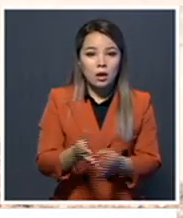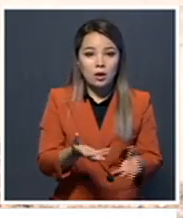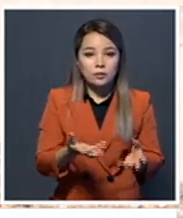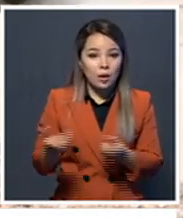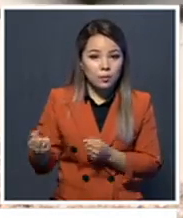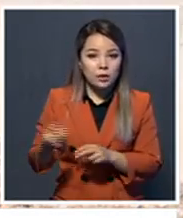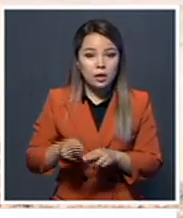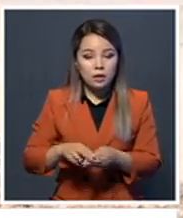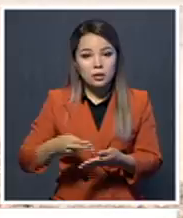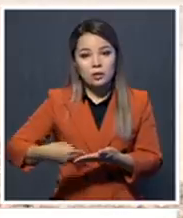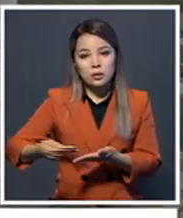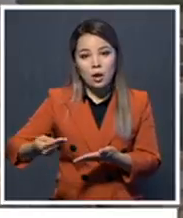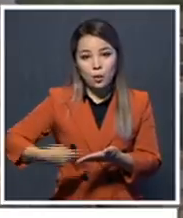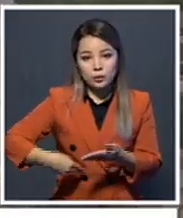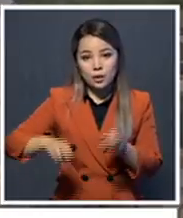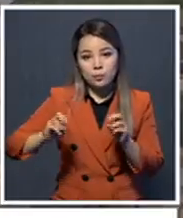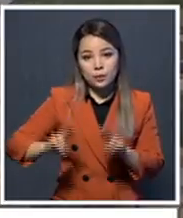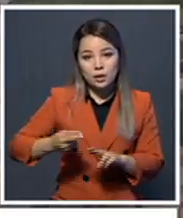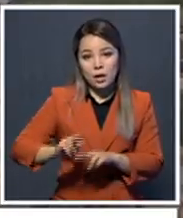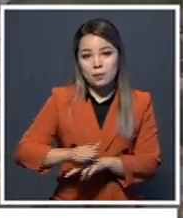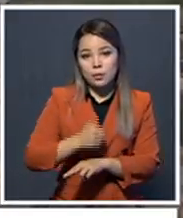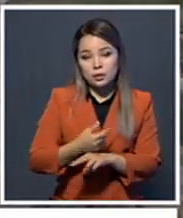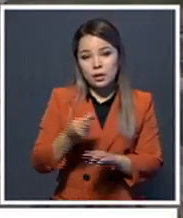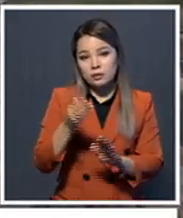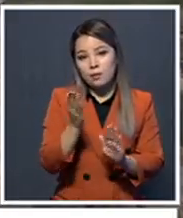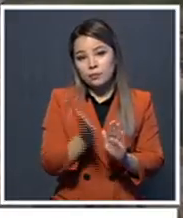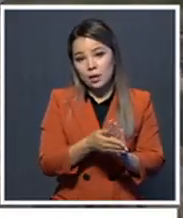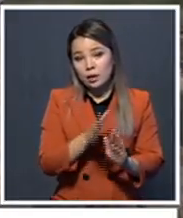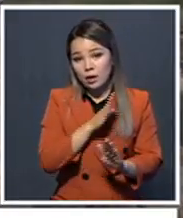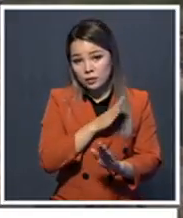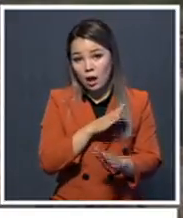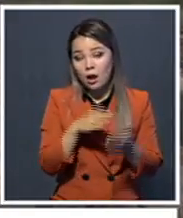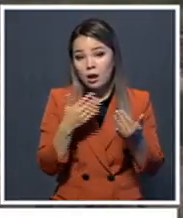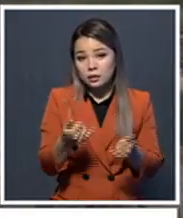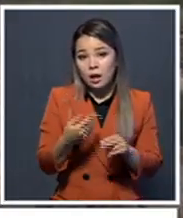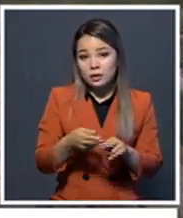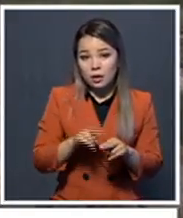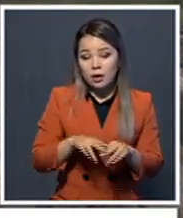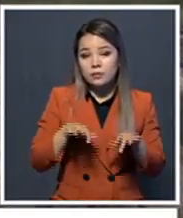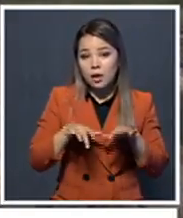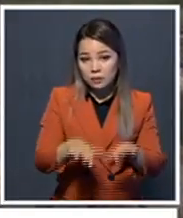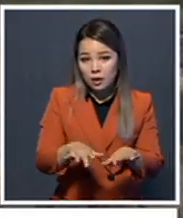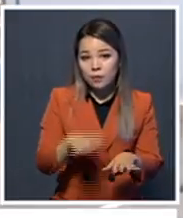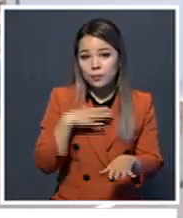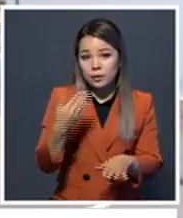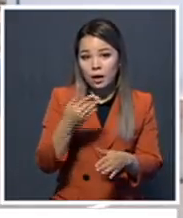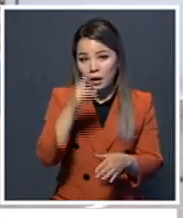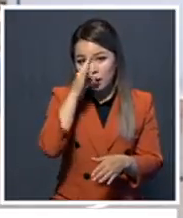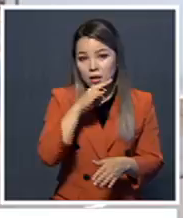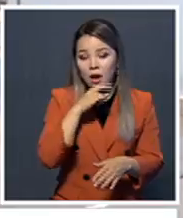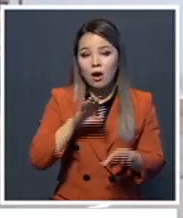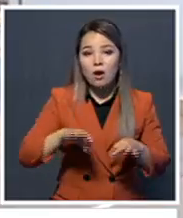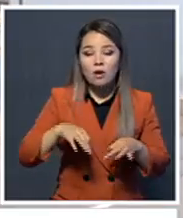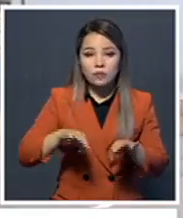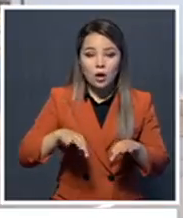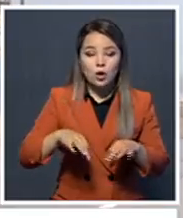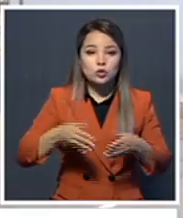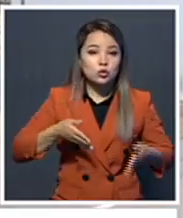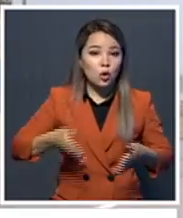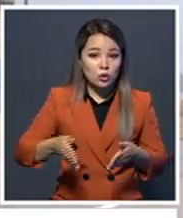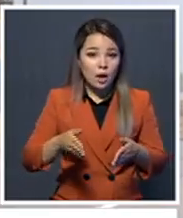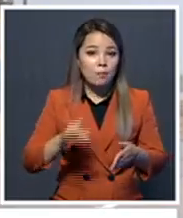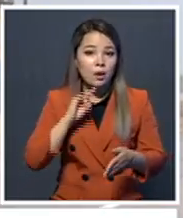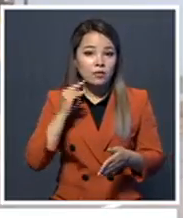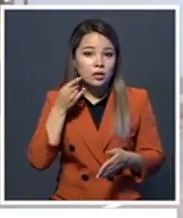қабылдау актісіне қол қойдыру үшін басшыларға пара берген болатын. Осы іске қатысы бар Қазавтожол филиалының басшысымен